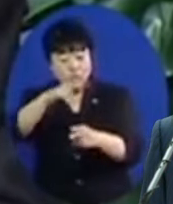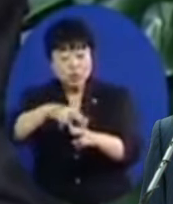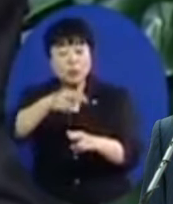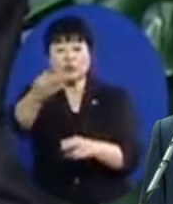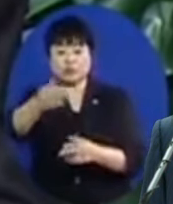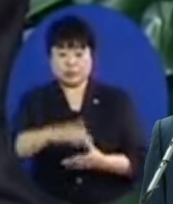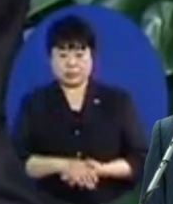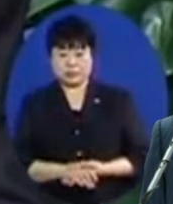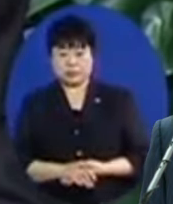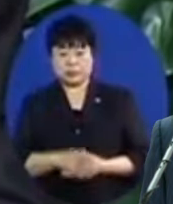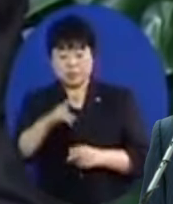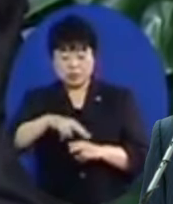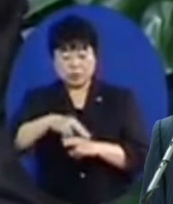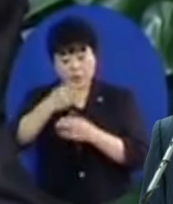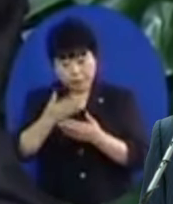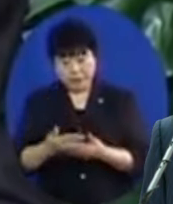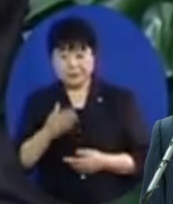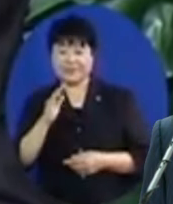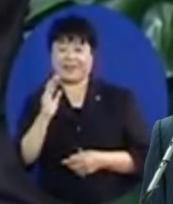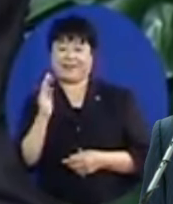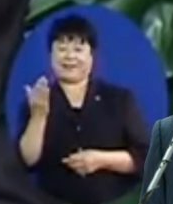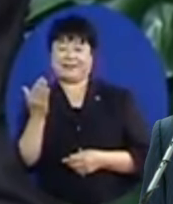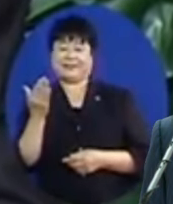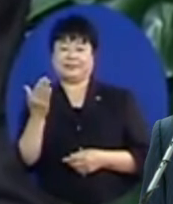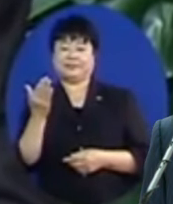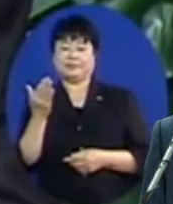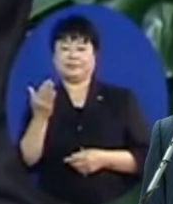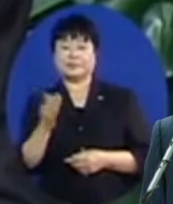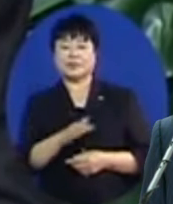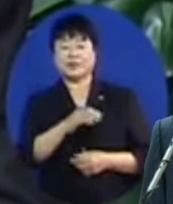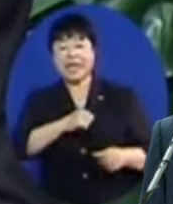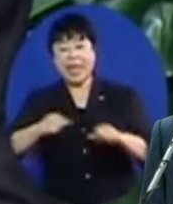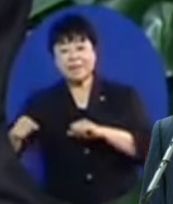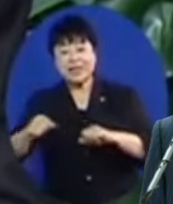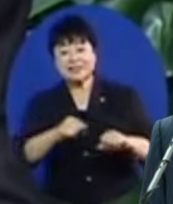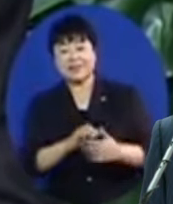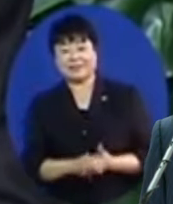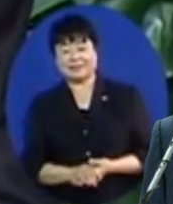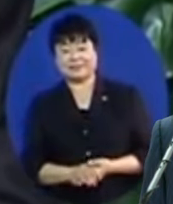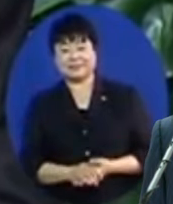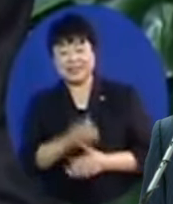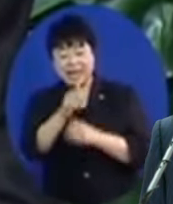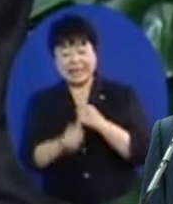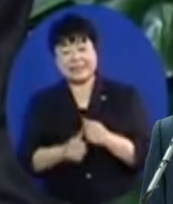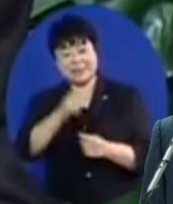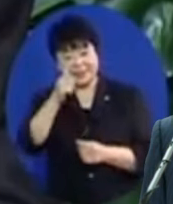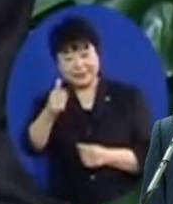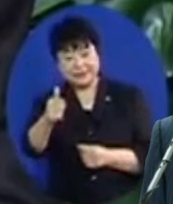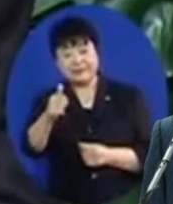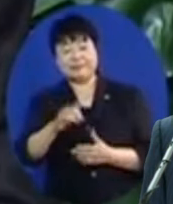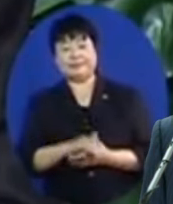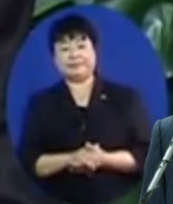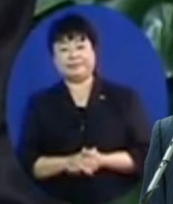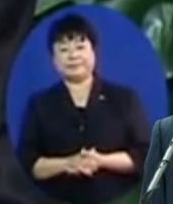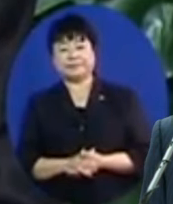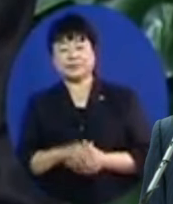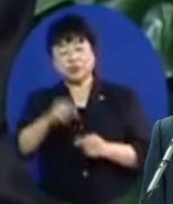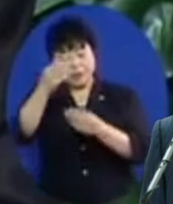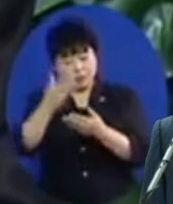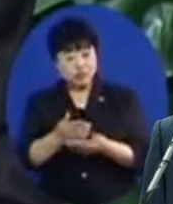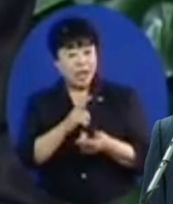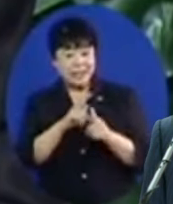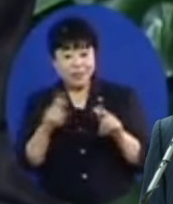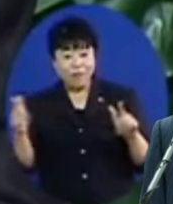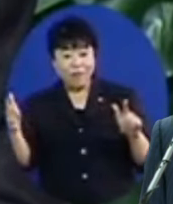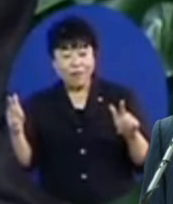것입니다. 우리는 선물로 받으면 되는 것입니다. 우리 행위에서 하나님이 구원해 주신 것이